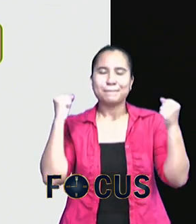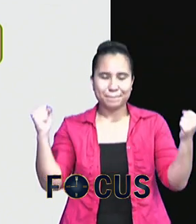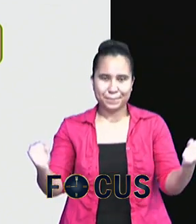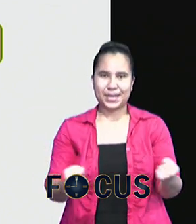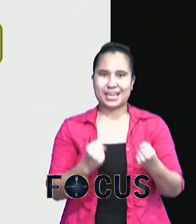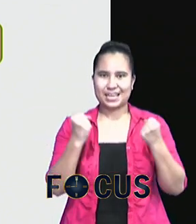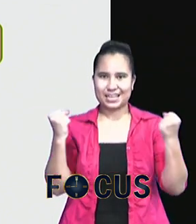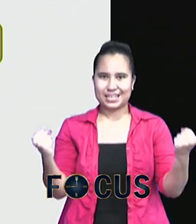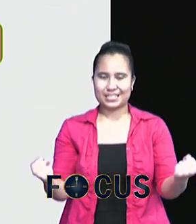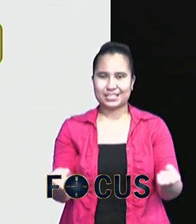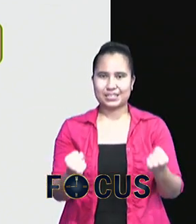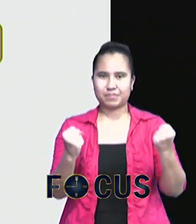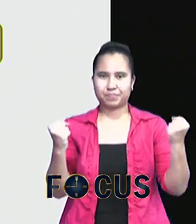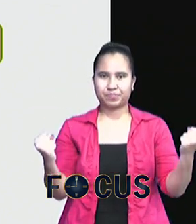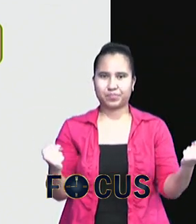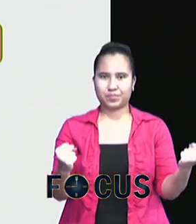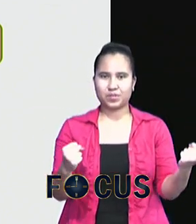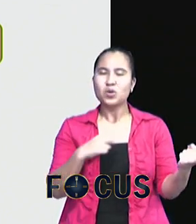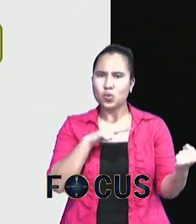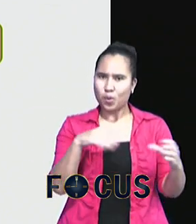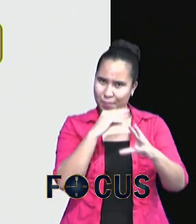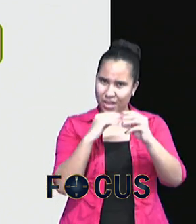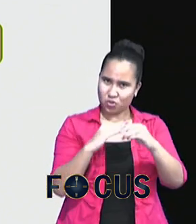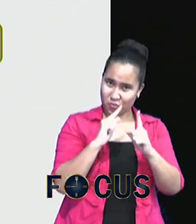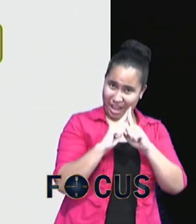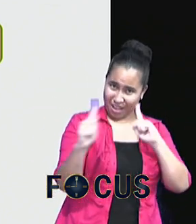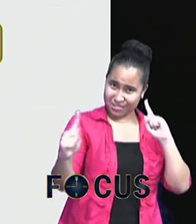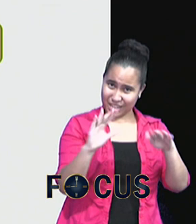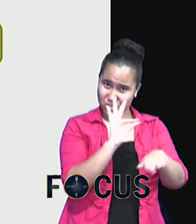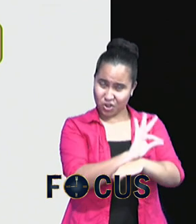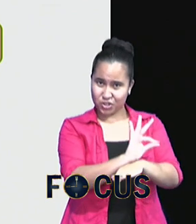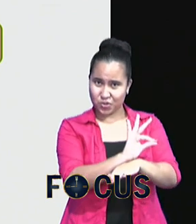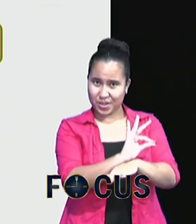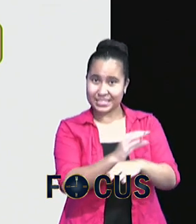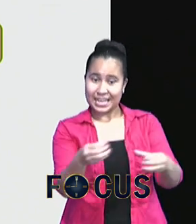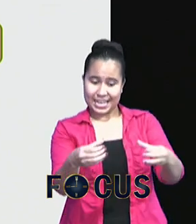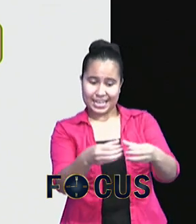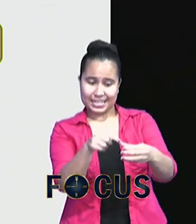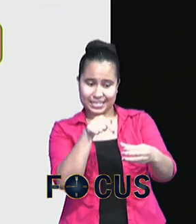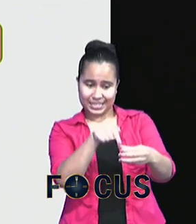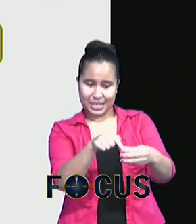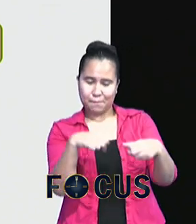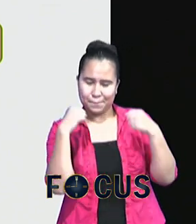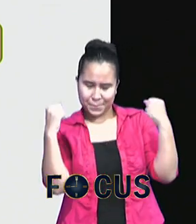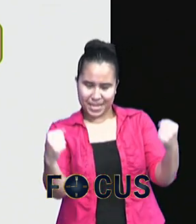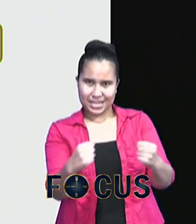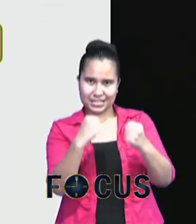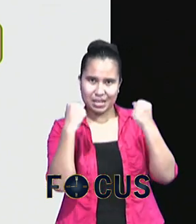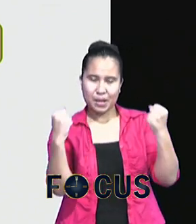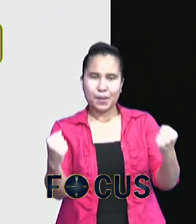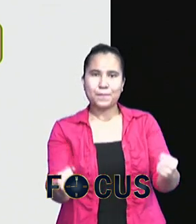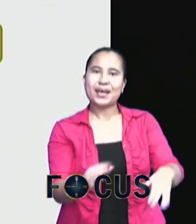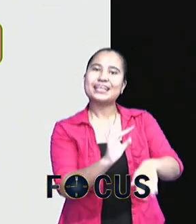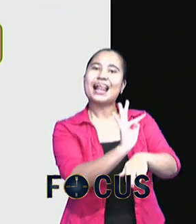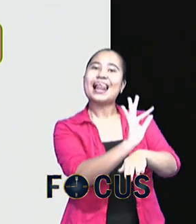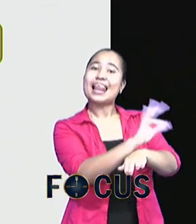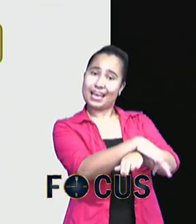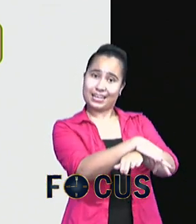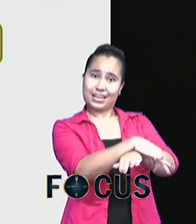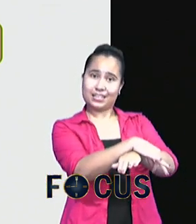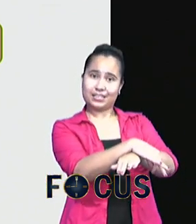bezighoudt, nogmaals praat over afstandsonderwijs, met de leerkrachten. Omdat uit de survey die we gehouden